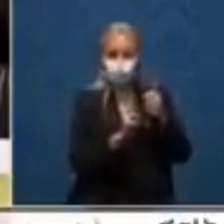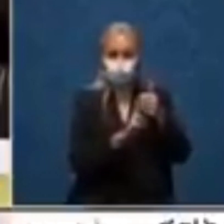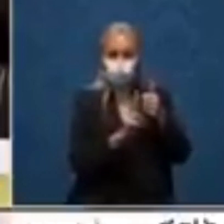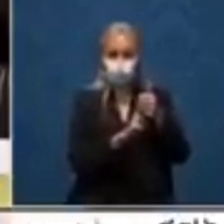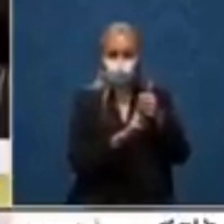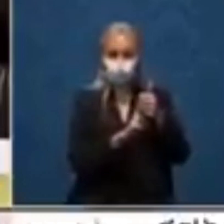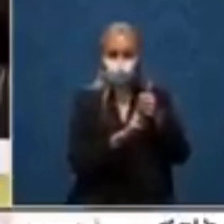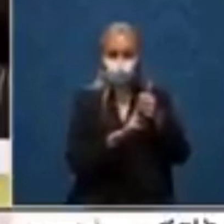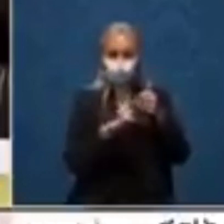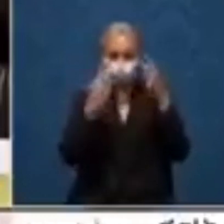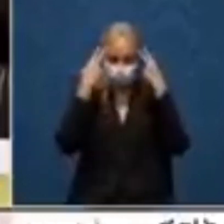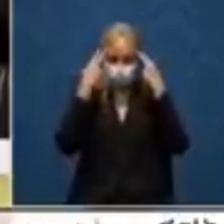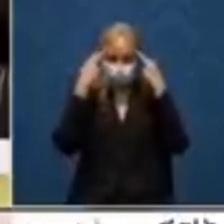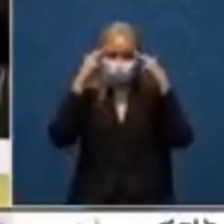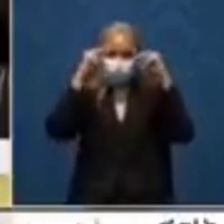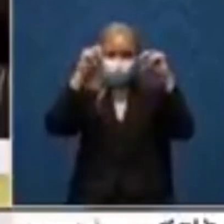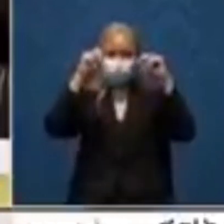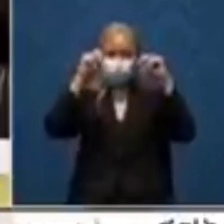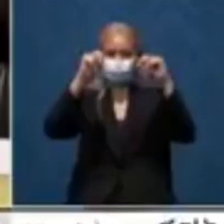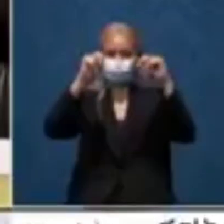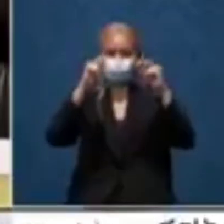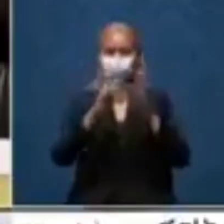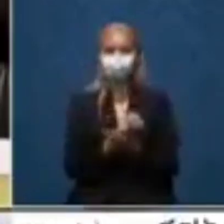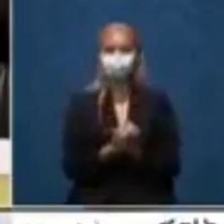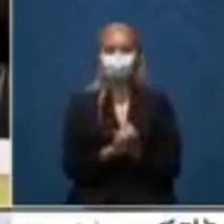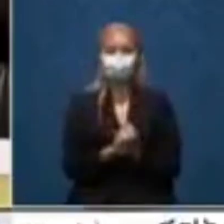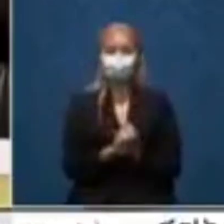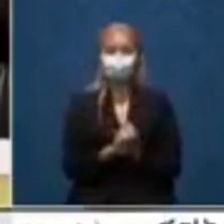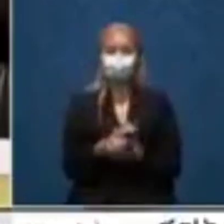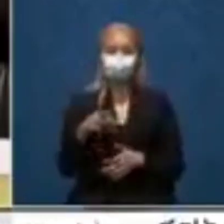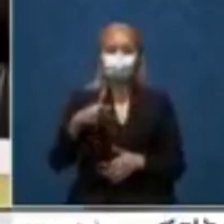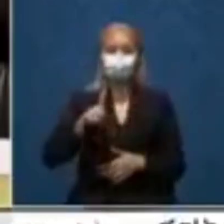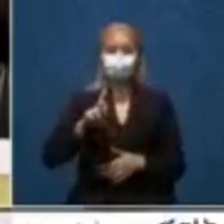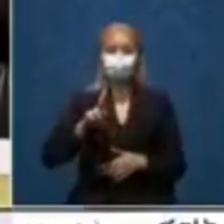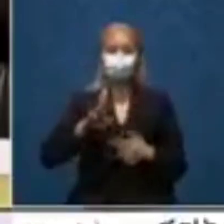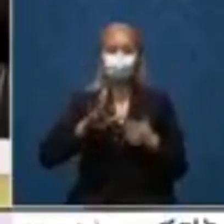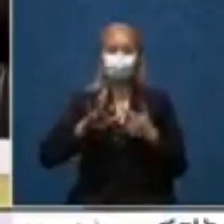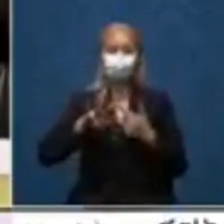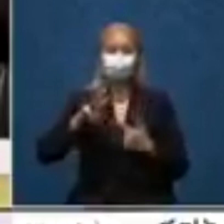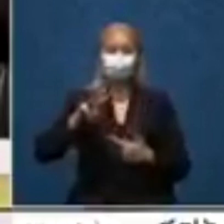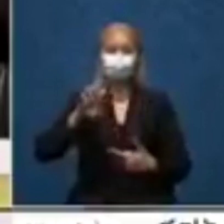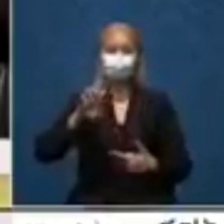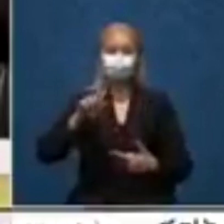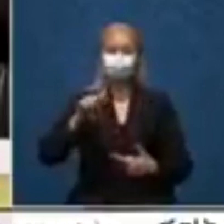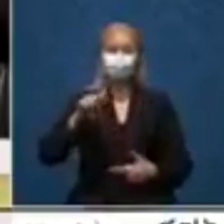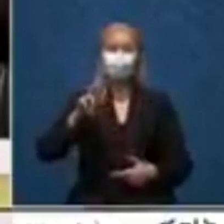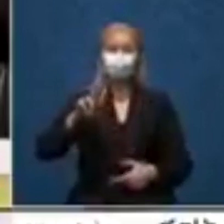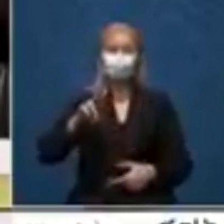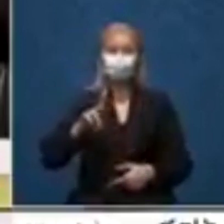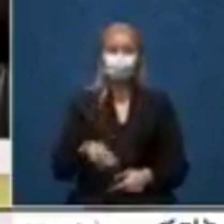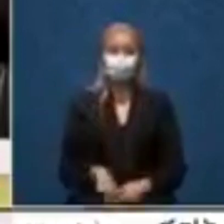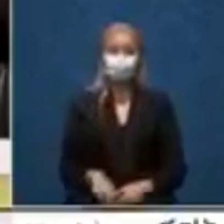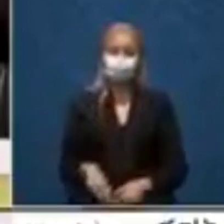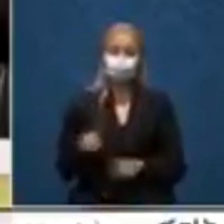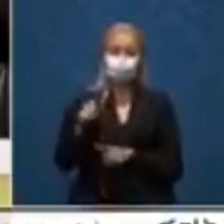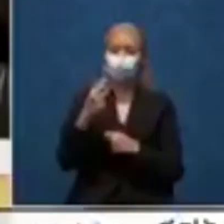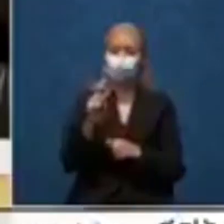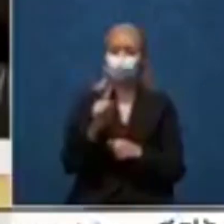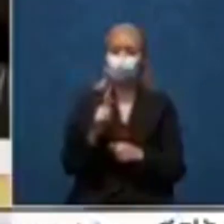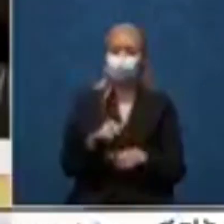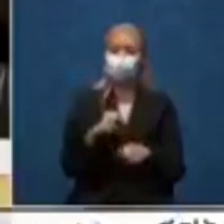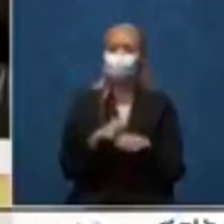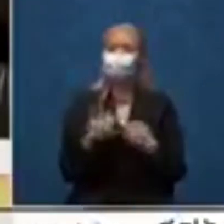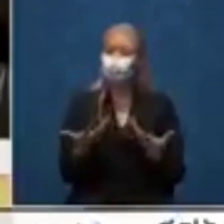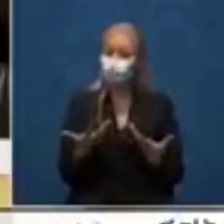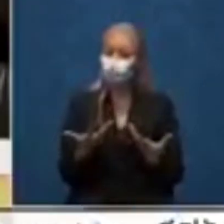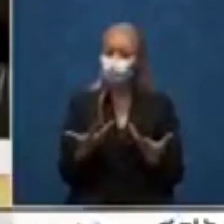อกประวิตรนะคะวงสุวรรณที่ตอบคำถามว่าเหตุมันเกิดเพราะว่าจะให้ทำยังไงล่ะก็เด็กมันติดยา